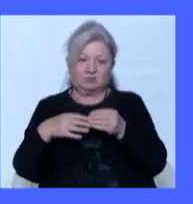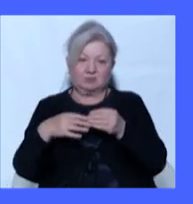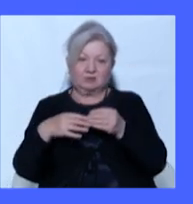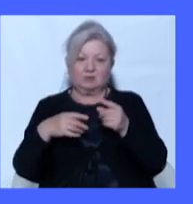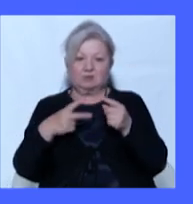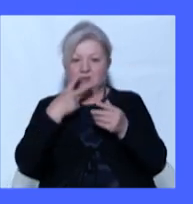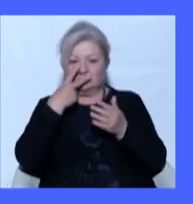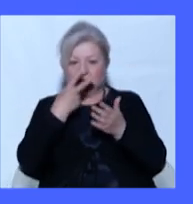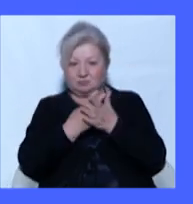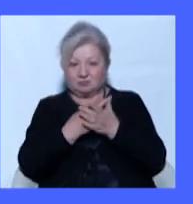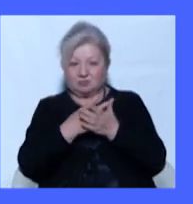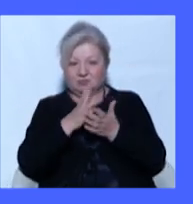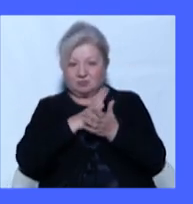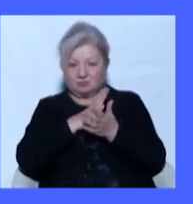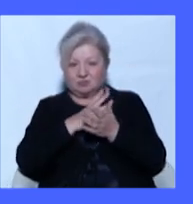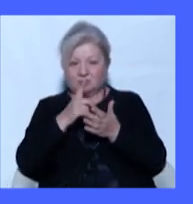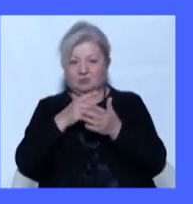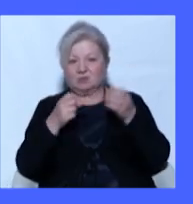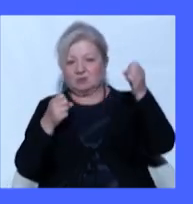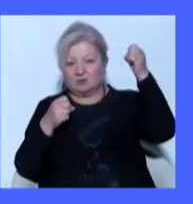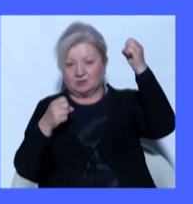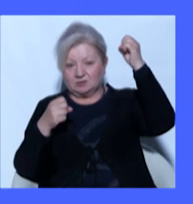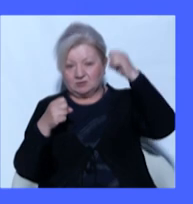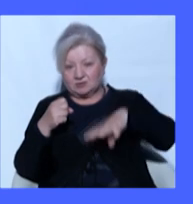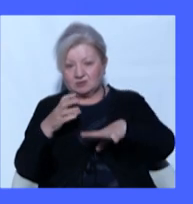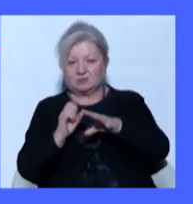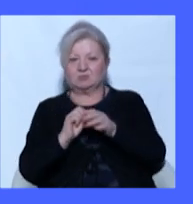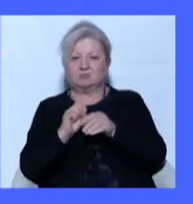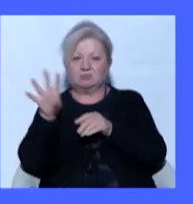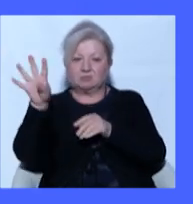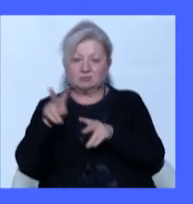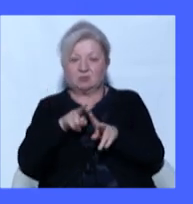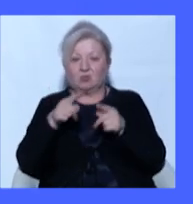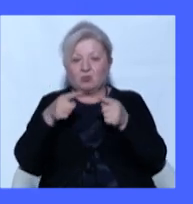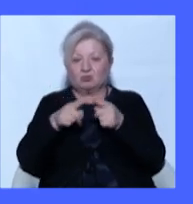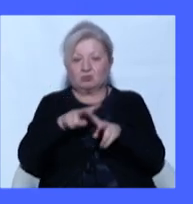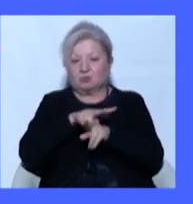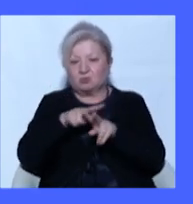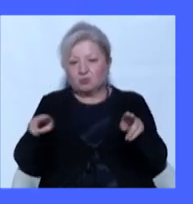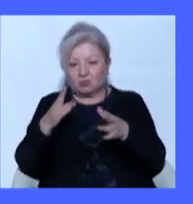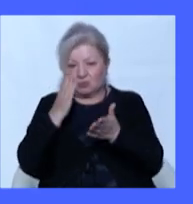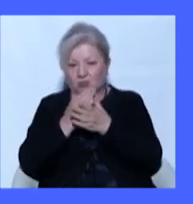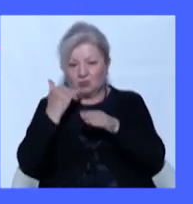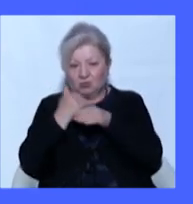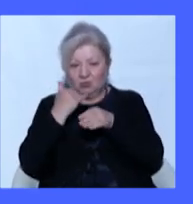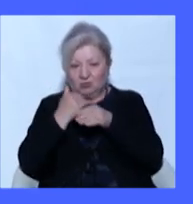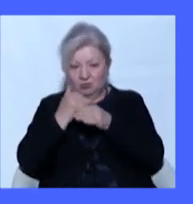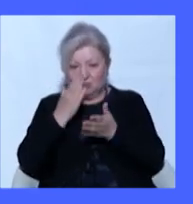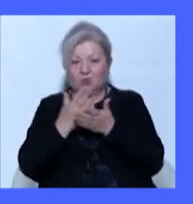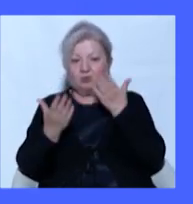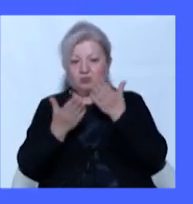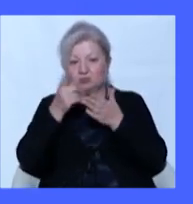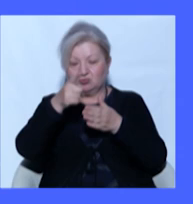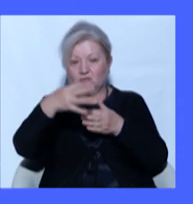დახრილია სარკე. ავიღოთ სინათლის წყარო და მივიტანოთ აქ. ჩვენ ნახეთ, რომ დაცემის